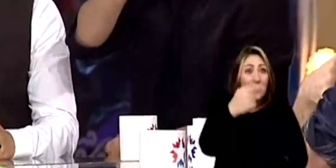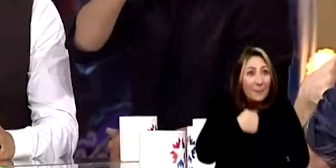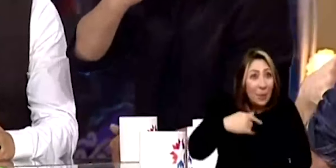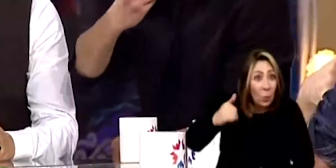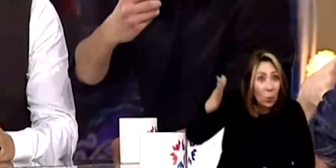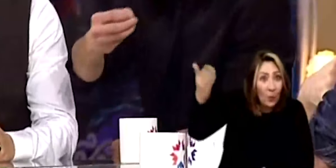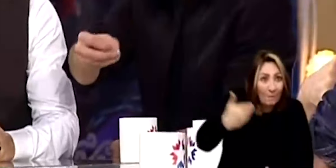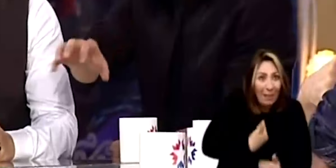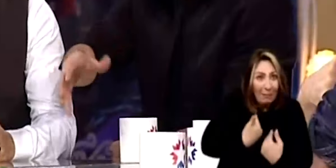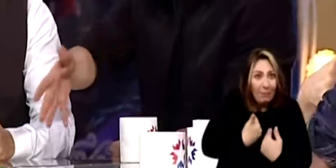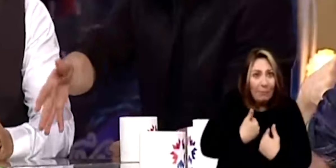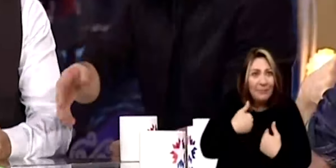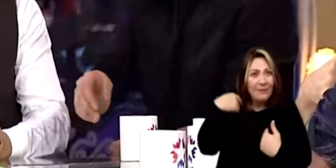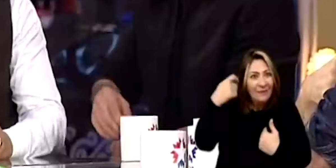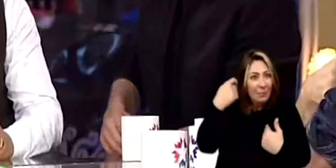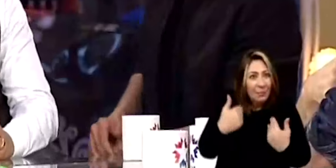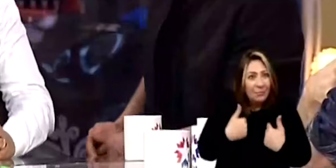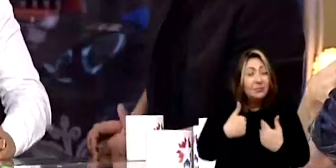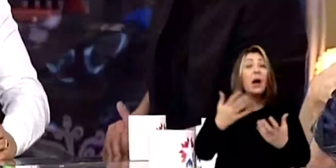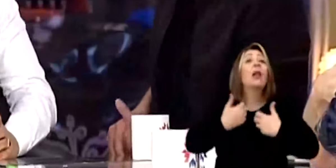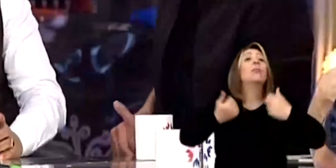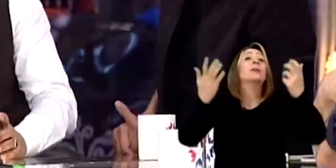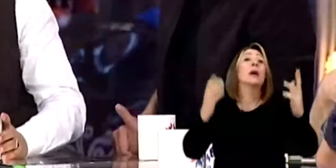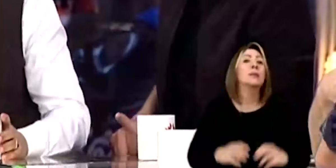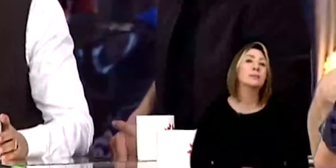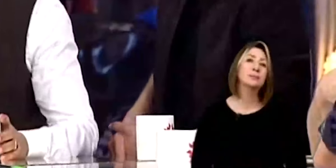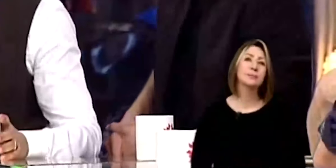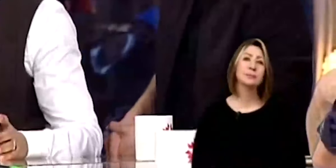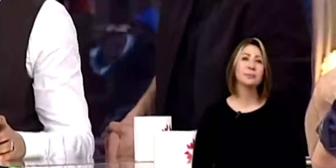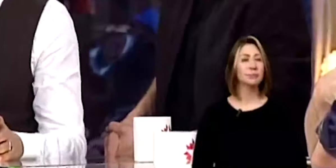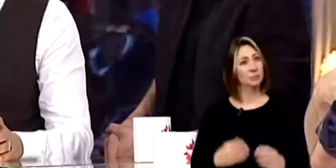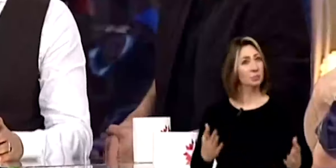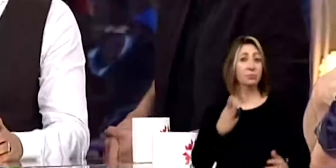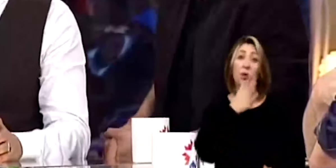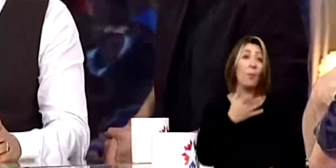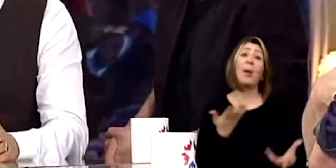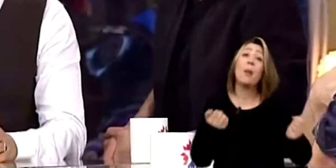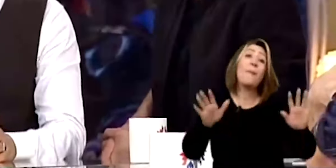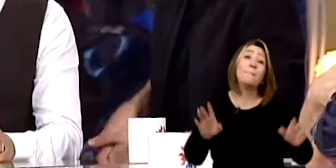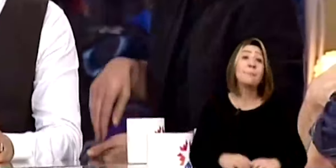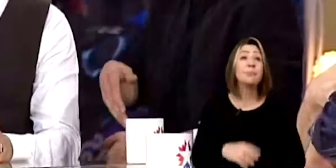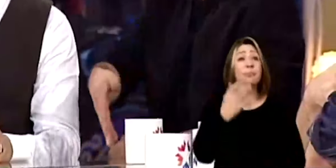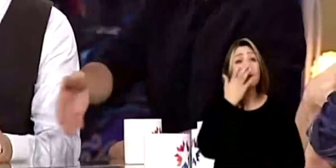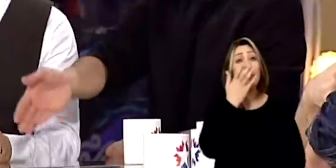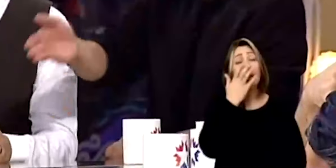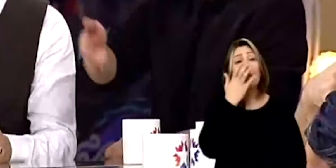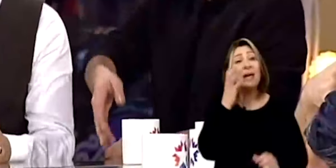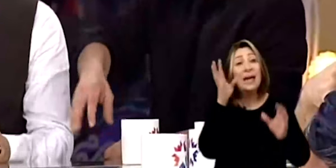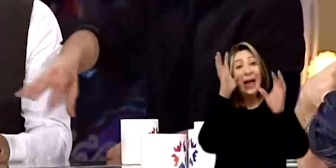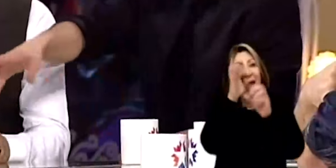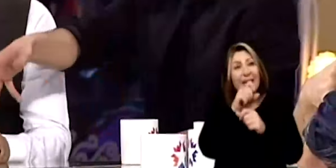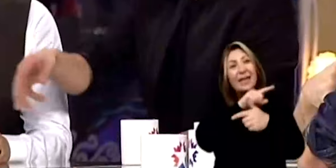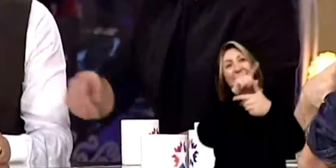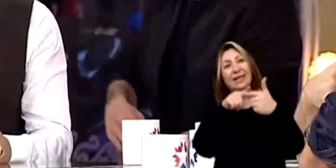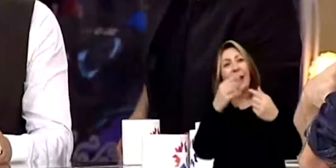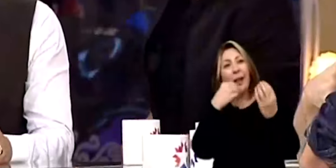dedim. Yani film bizim. Ben biz biraz karanlıkta gireyim falan. Almadılar beni abi. Ben, tamam biliyorum sizi sanıyorum ama alamam dedi. Bekledim, sonra karanlıkta bir sonraki şeyi